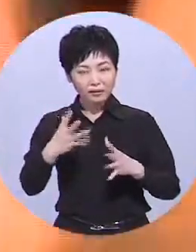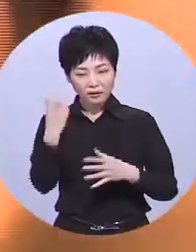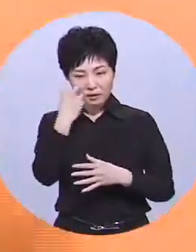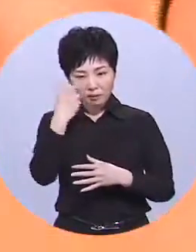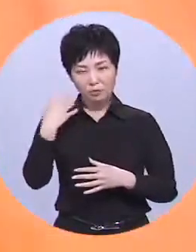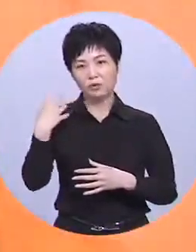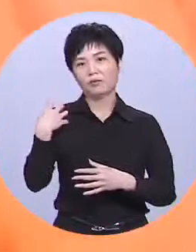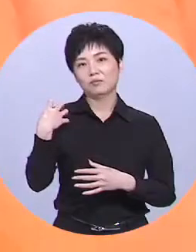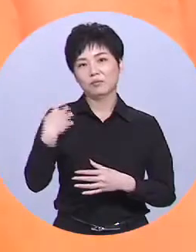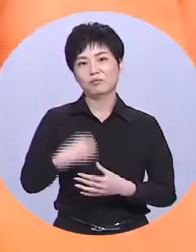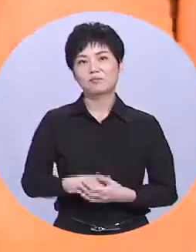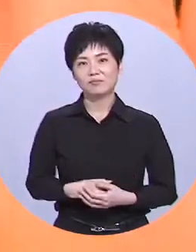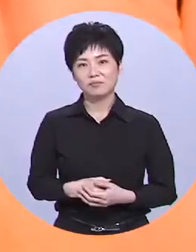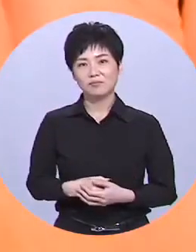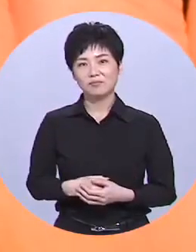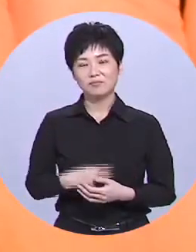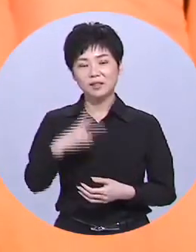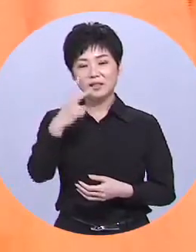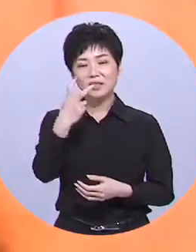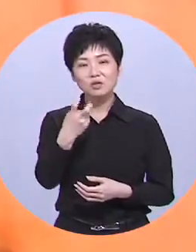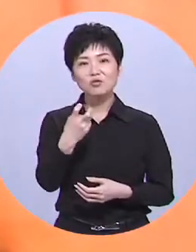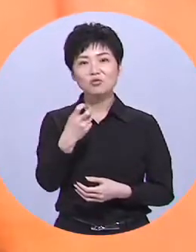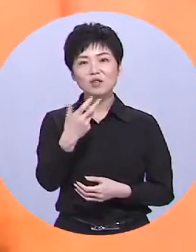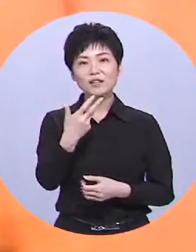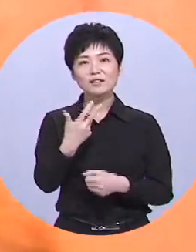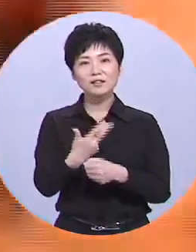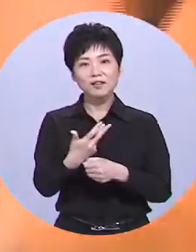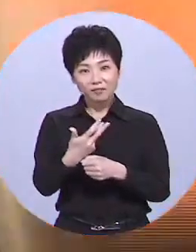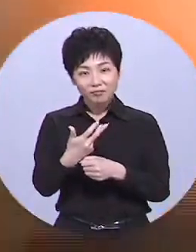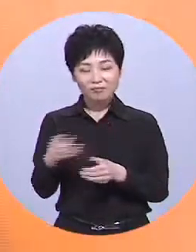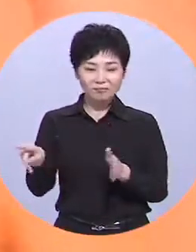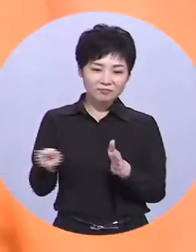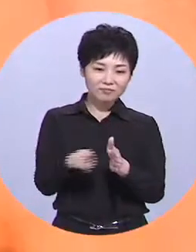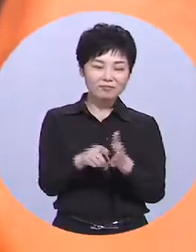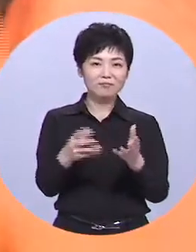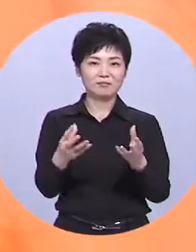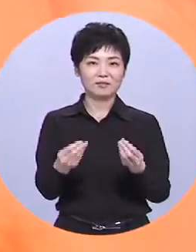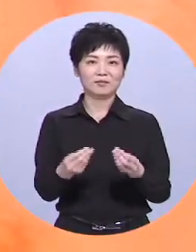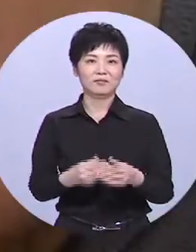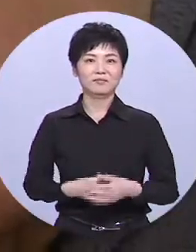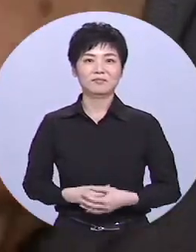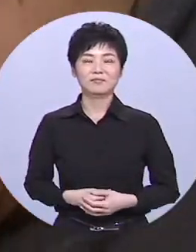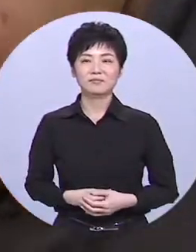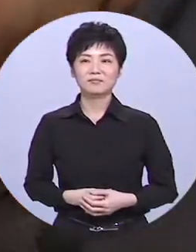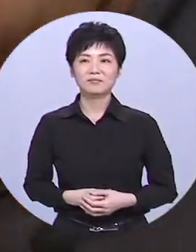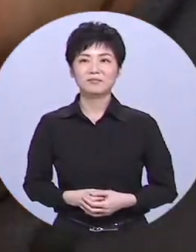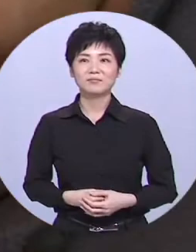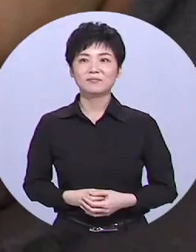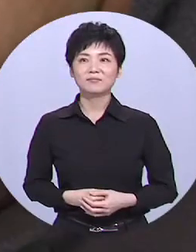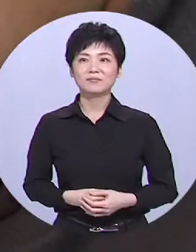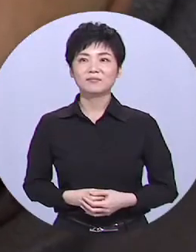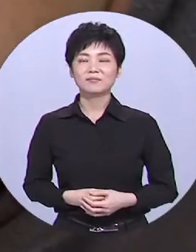しているこの道28年の印鑑の手彫り職人です。